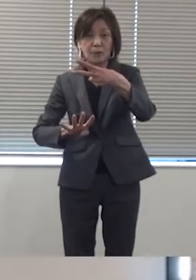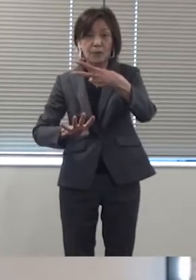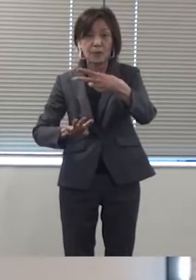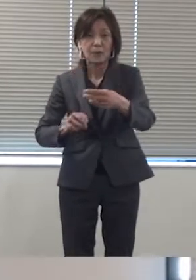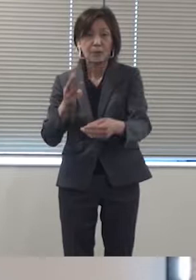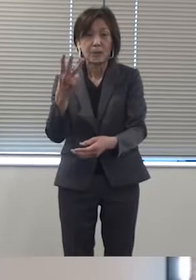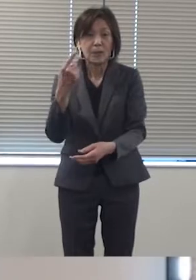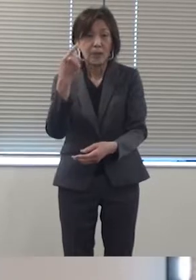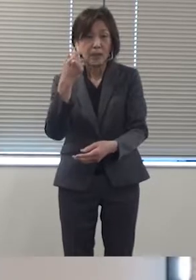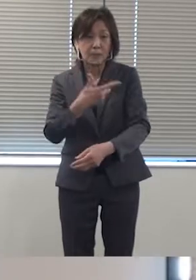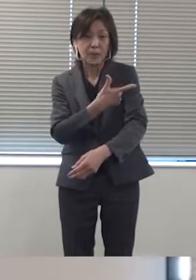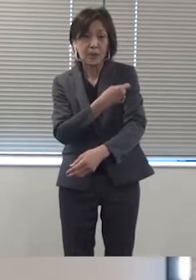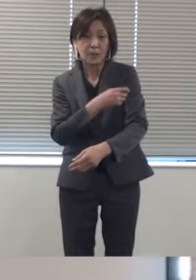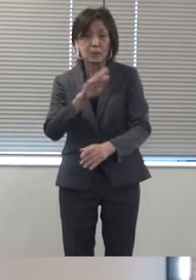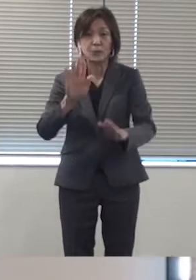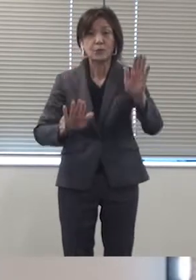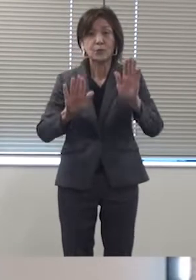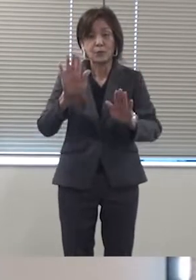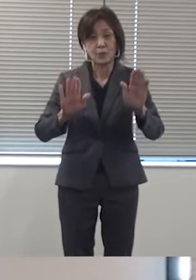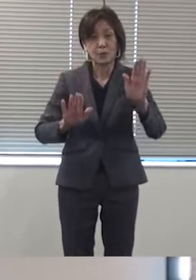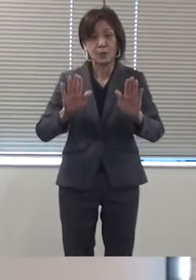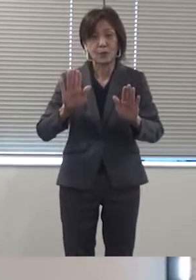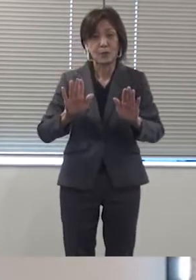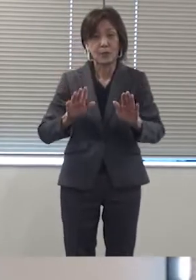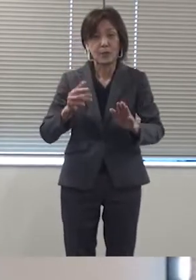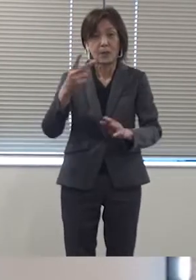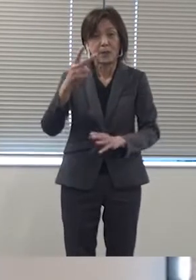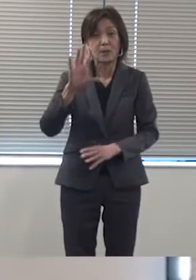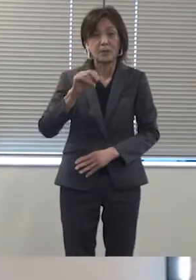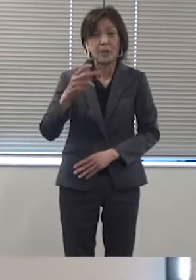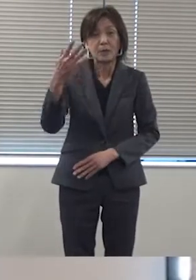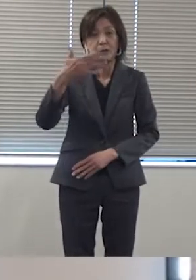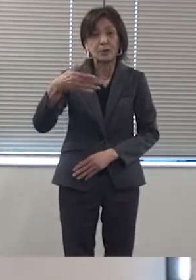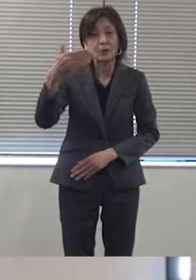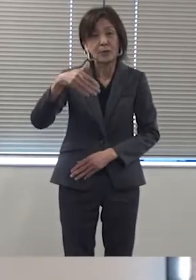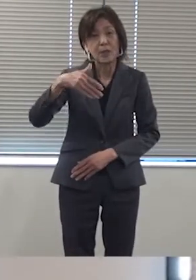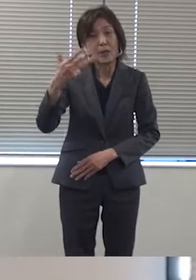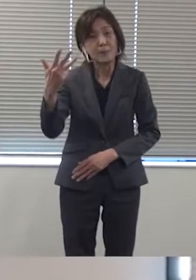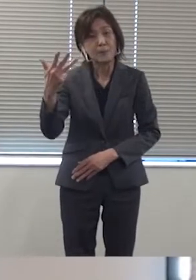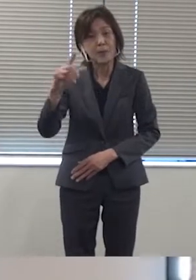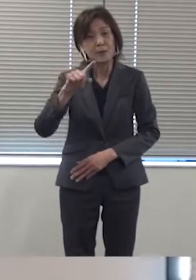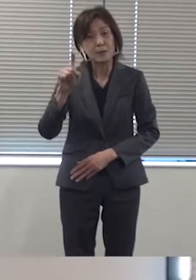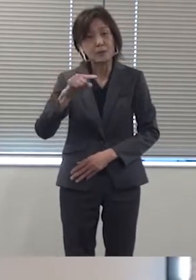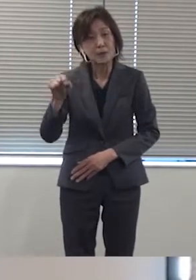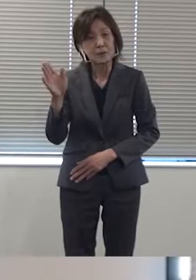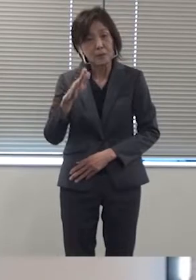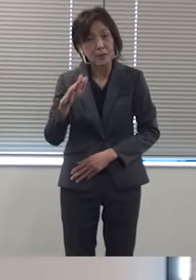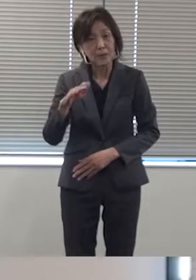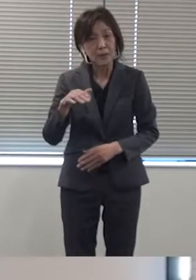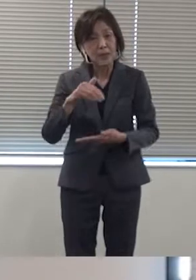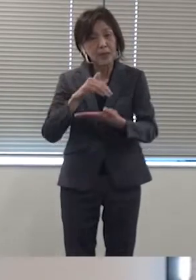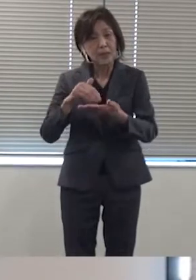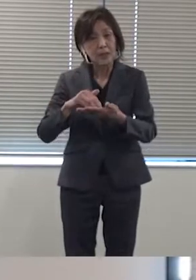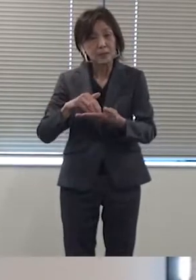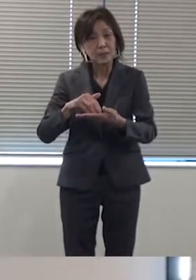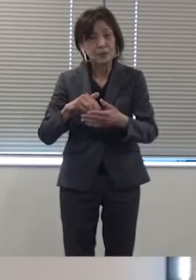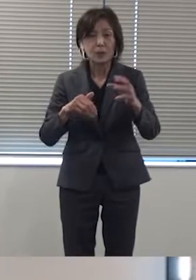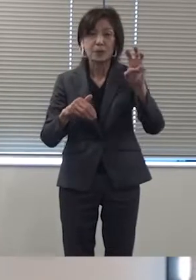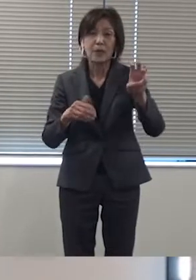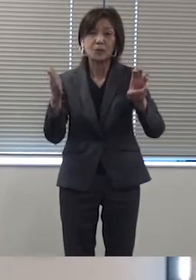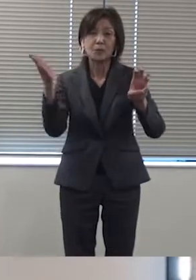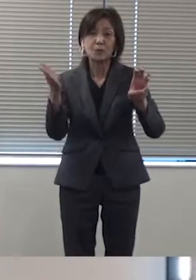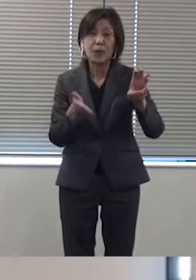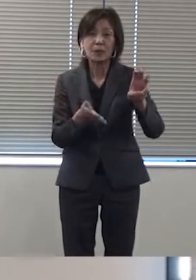の接種の状況なんですが、2万9800人程度、約3万人、30% 程度